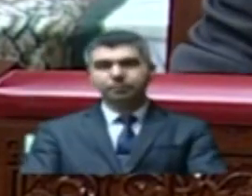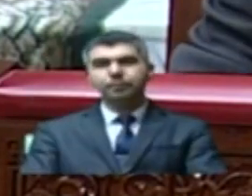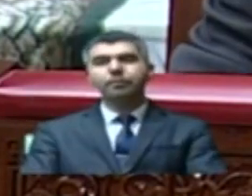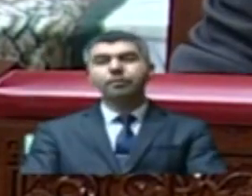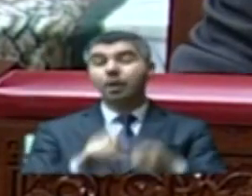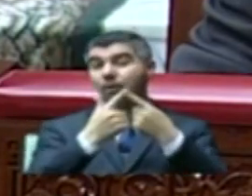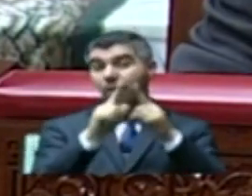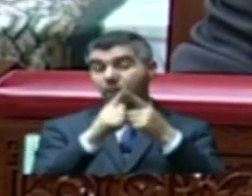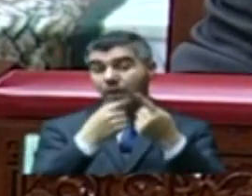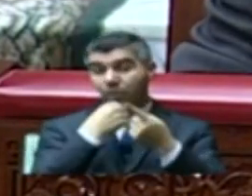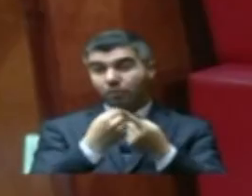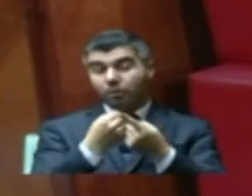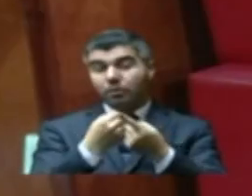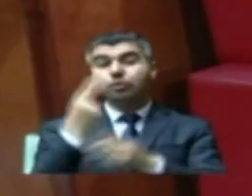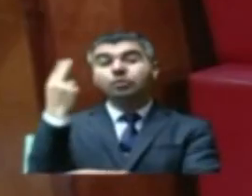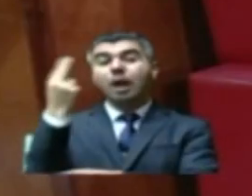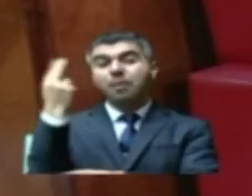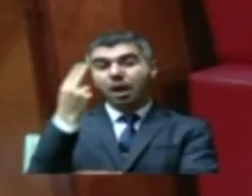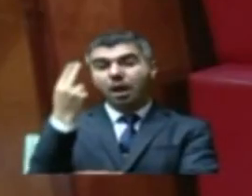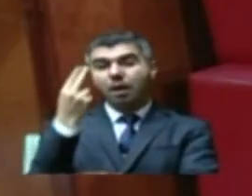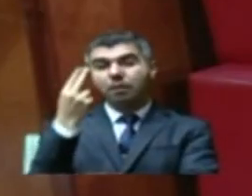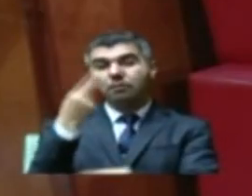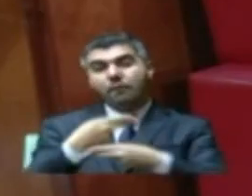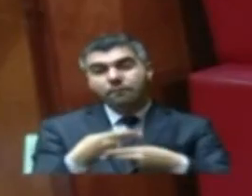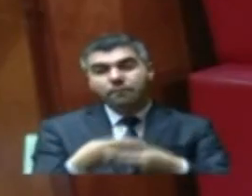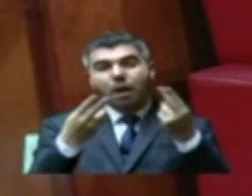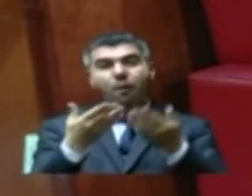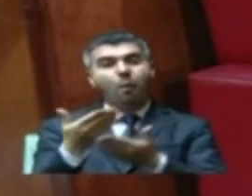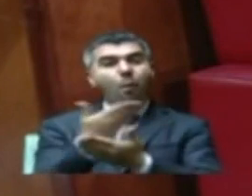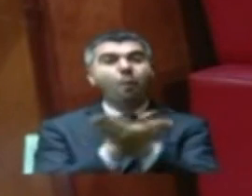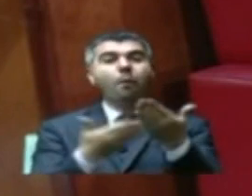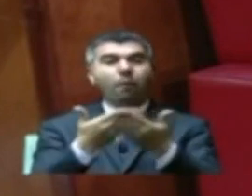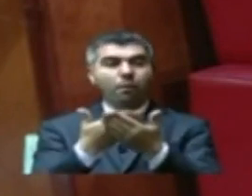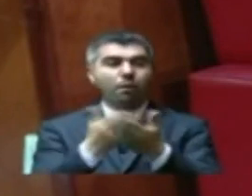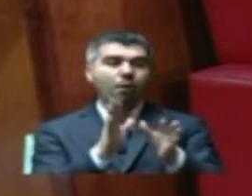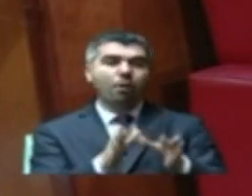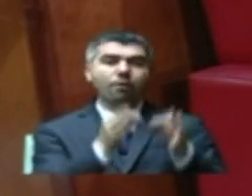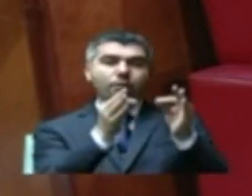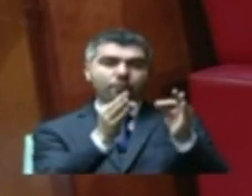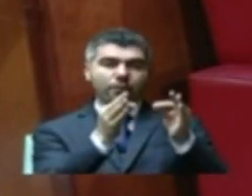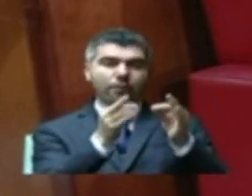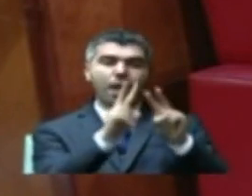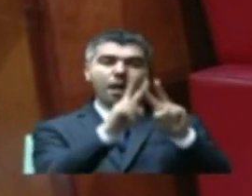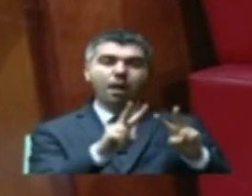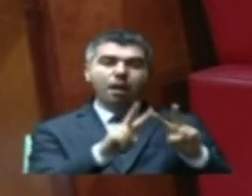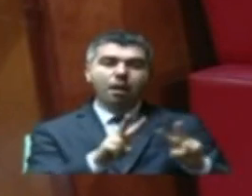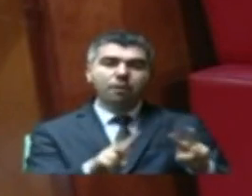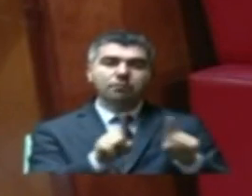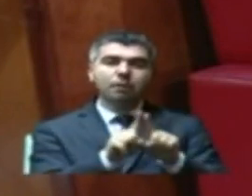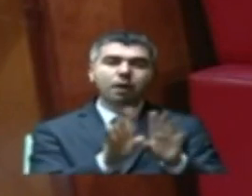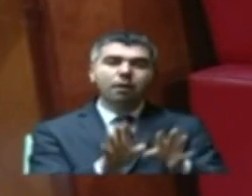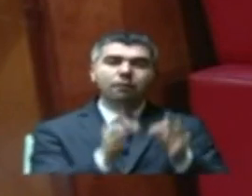أن يتوجه الجامعات الآن، وزعنا عليها المناصب المالية بناء على واحد مجموعة من المعايير، وشرعت الآن في الإعلان عن